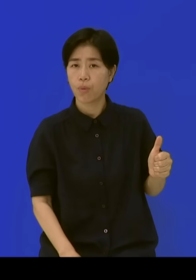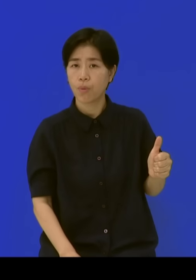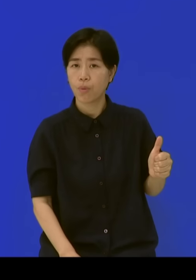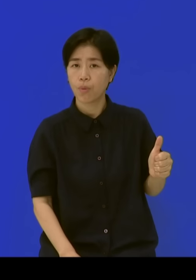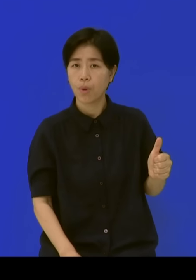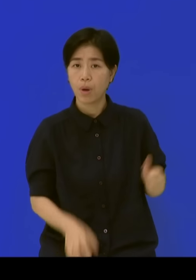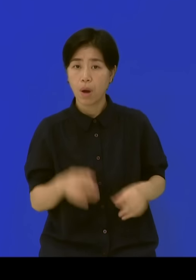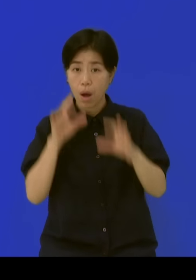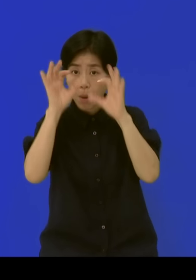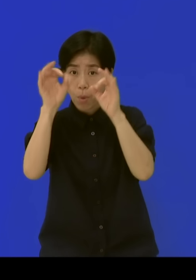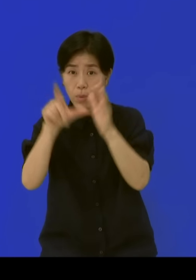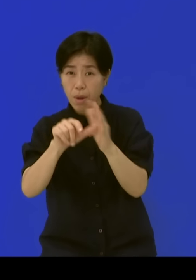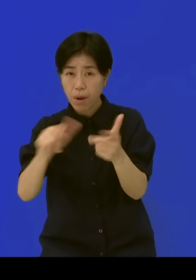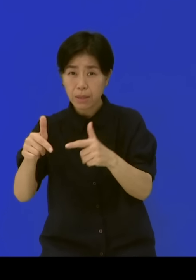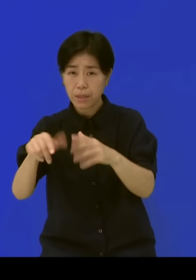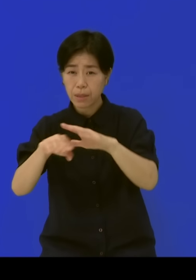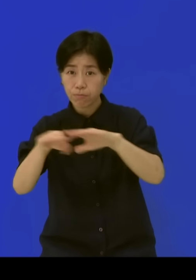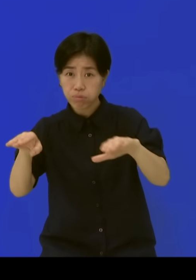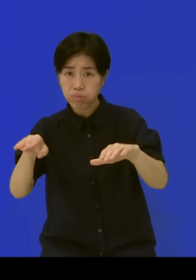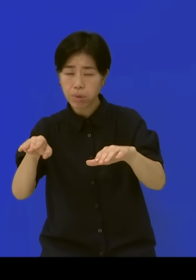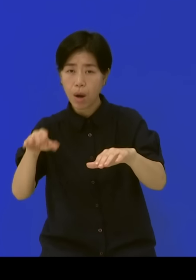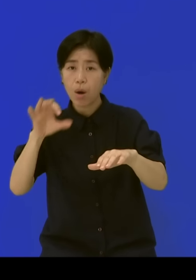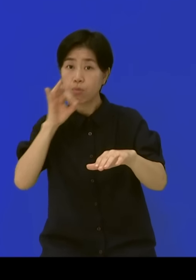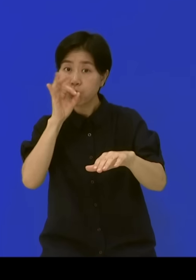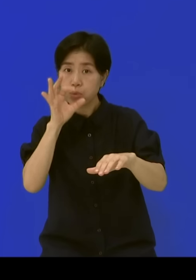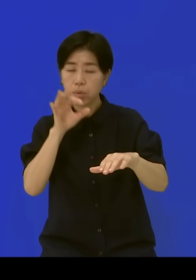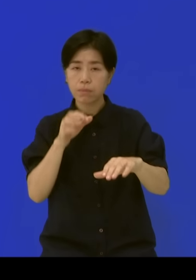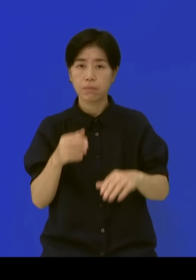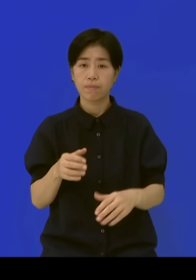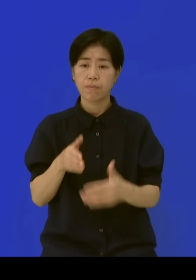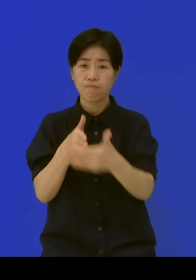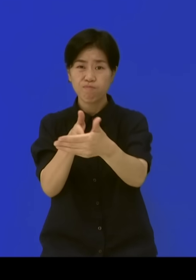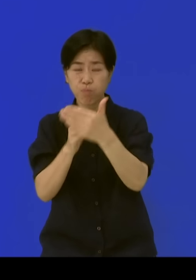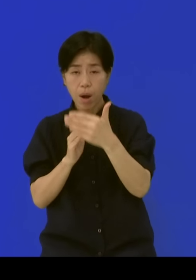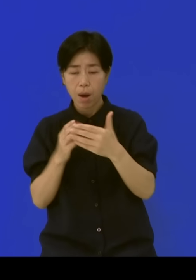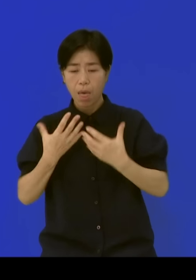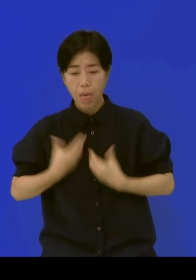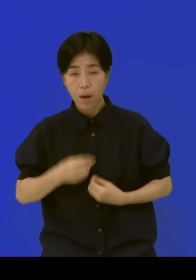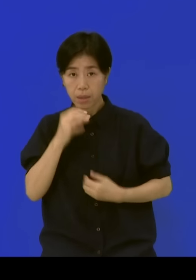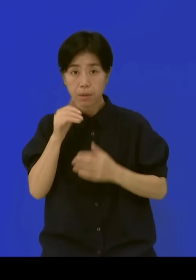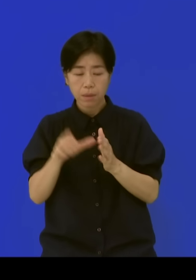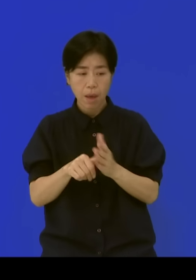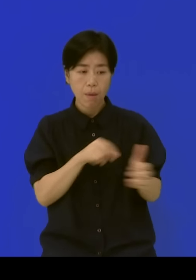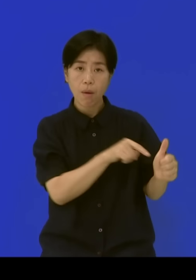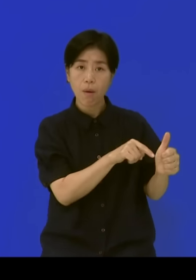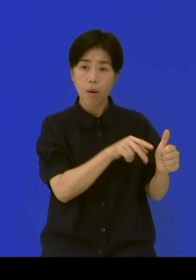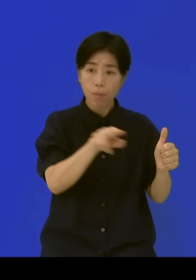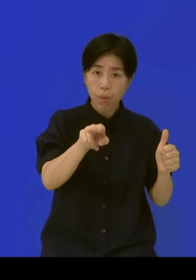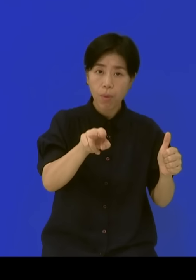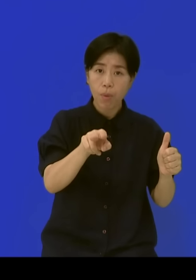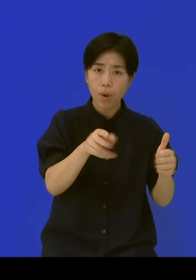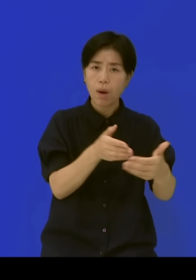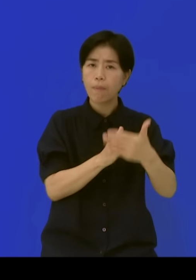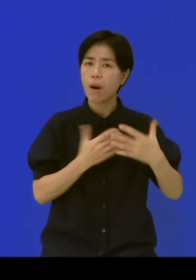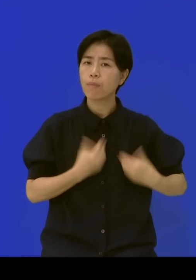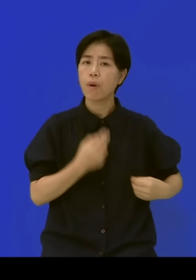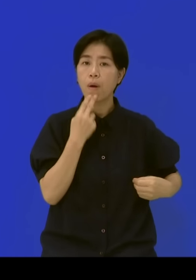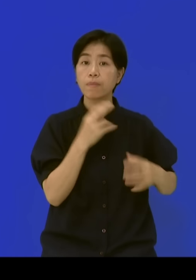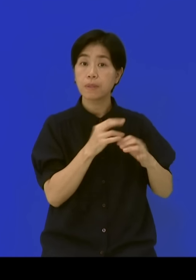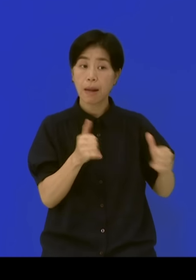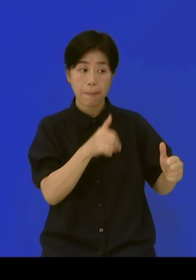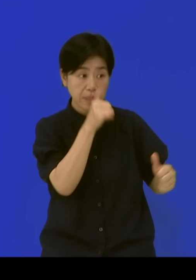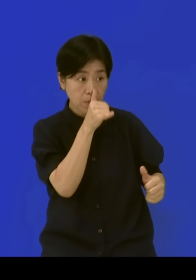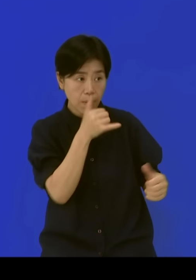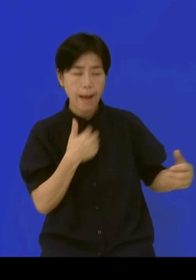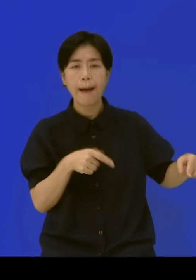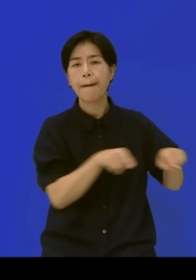함께 있음으로써 이걸 극복해 나갈 수 있는 힘을 얻는다는 거죠. 저는 이 시대의 공동체가 이 모든 고통이